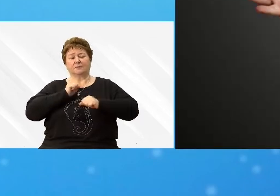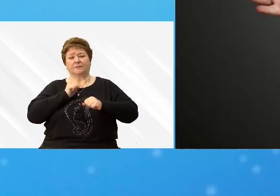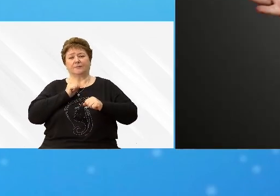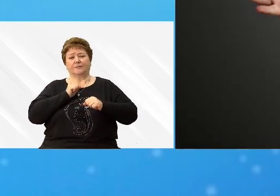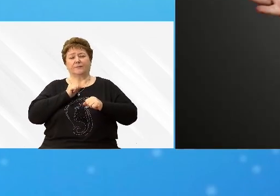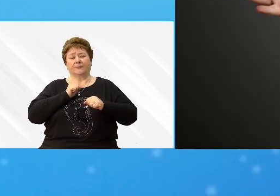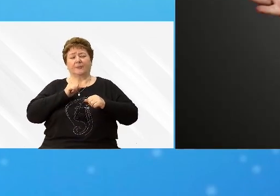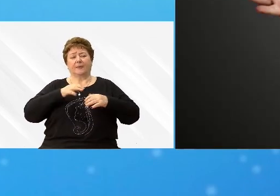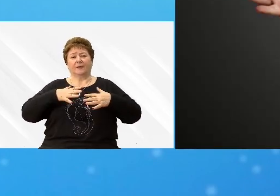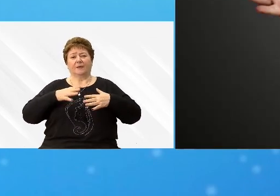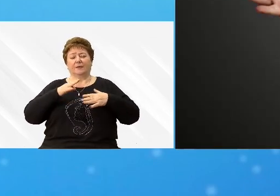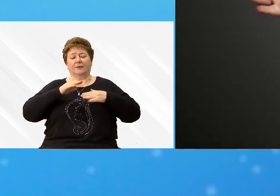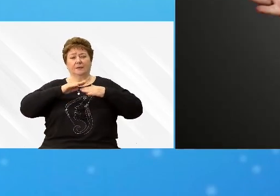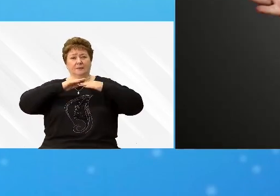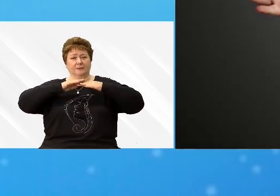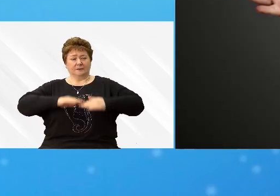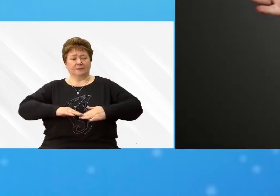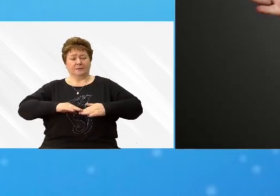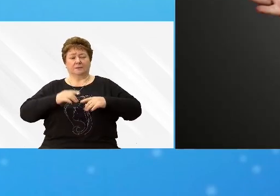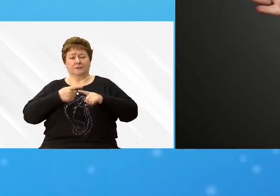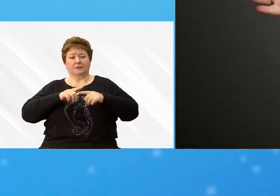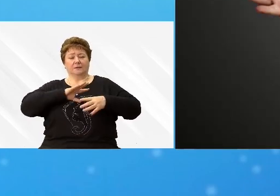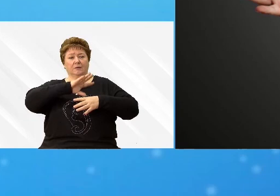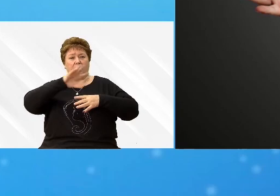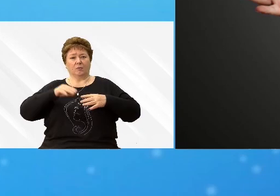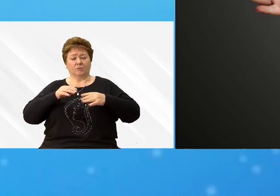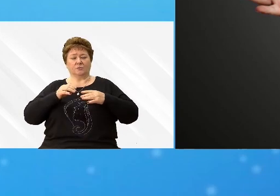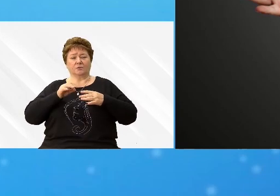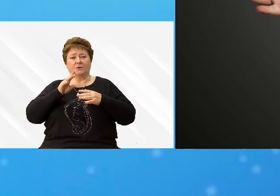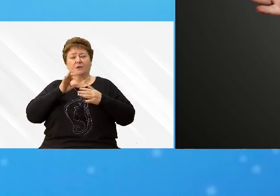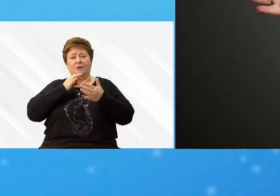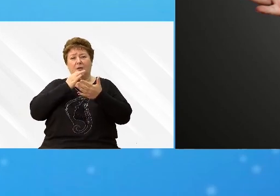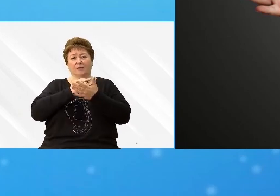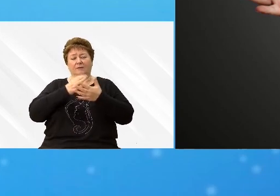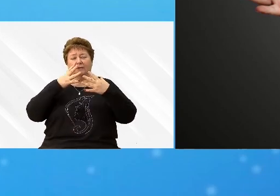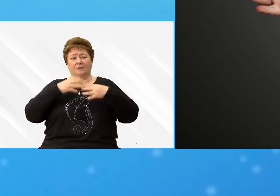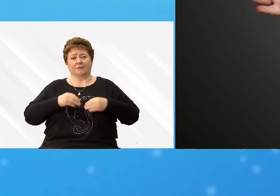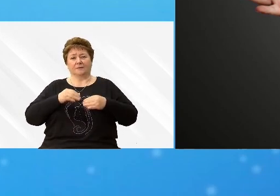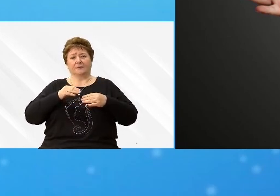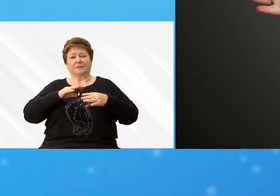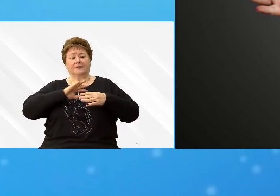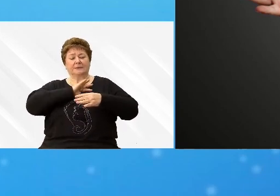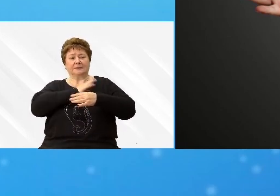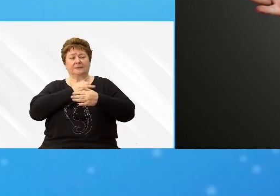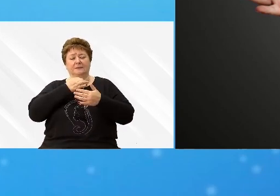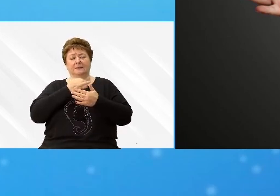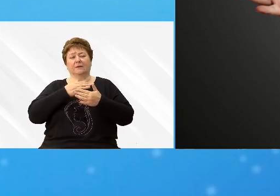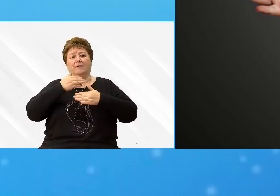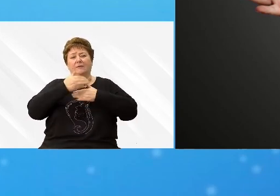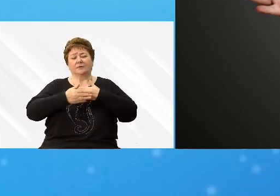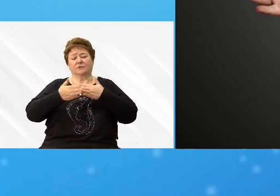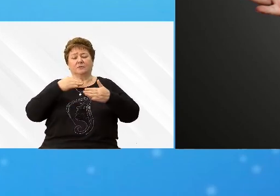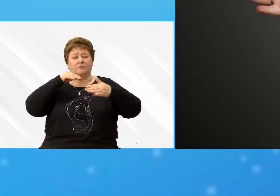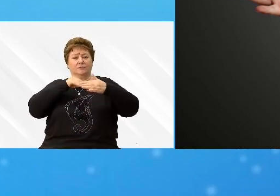стресс это общая реакция организма на воздействие сильных внешних или внутренних